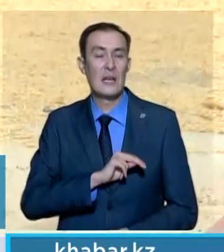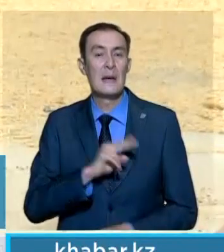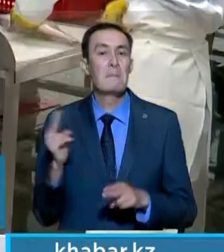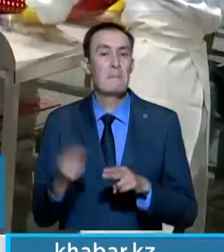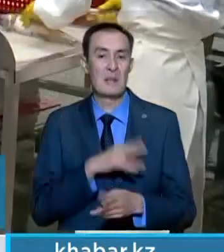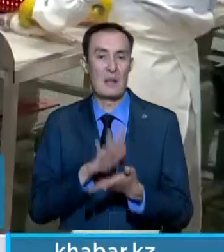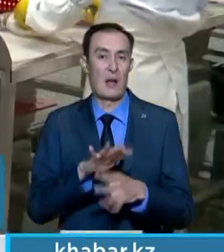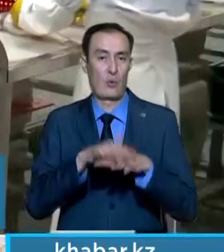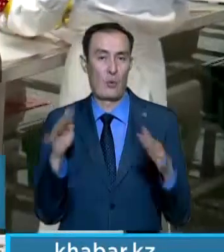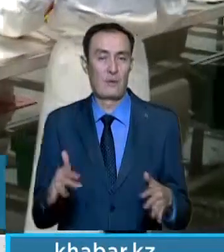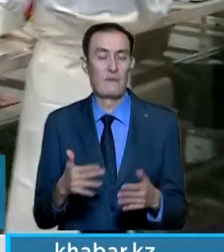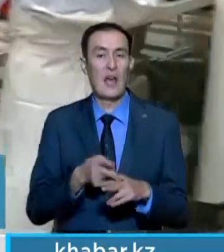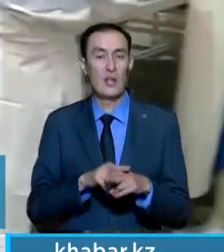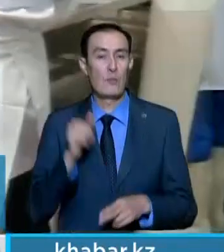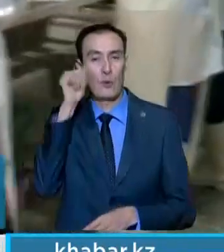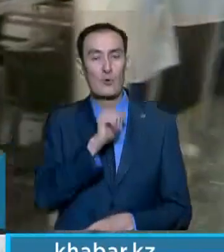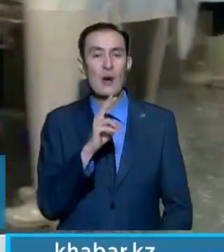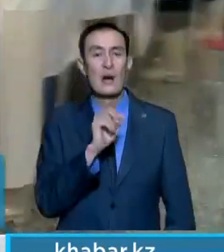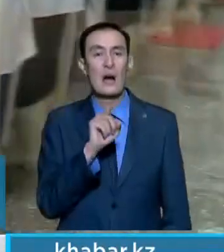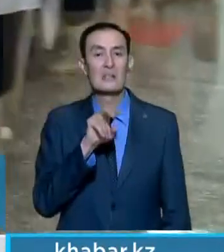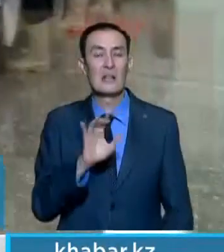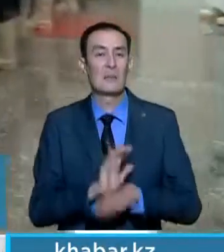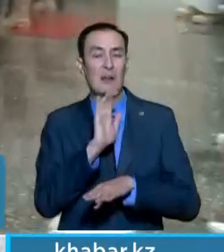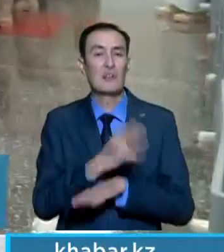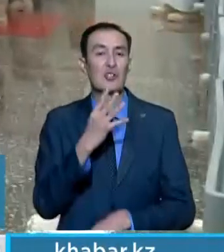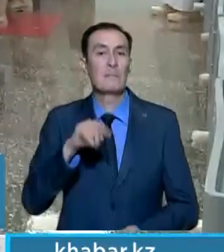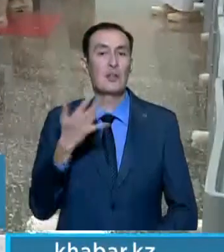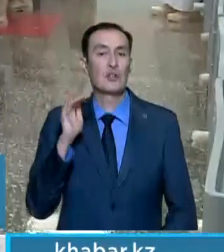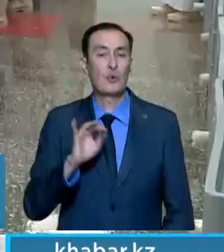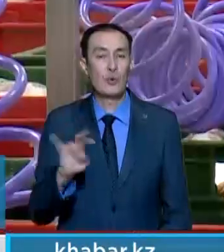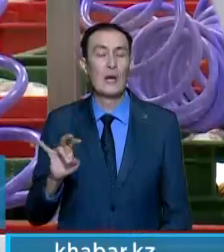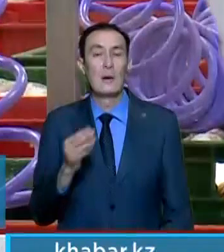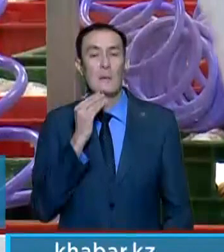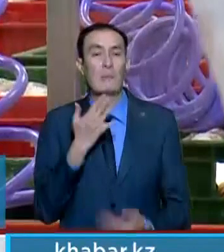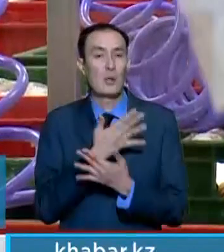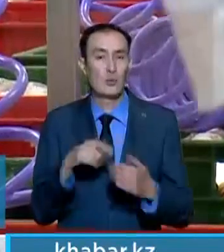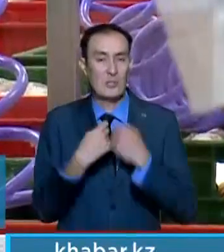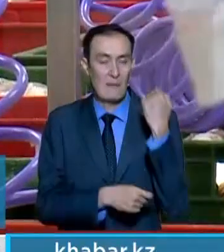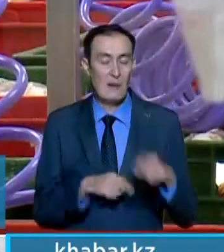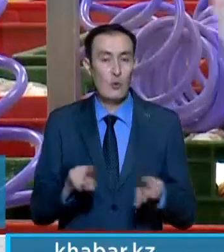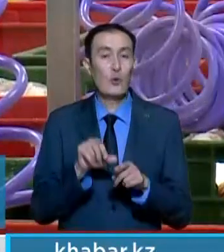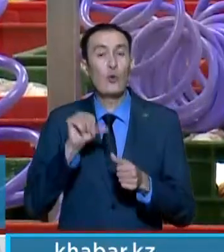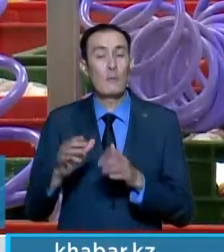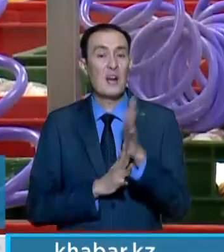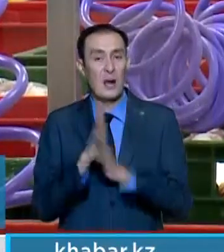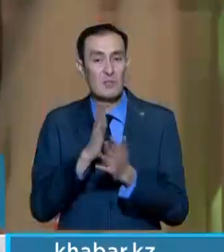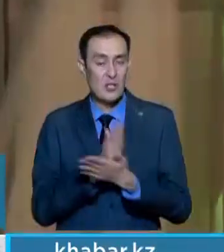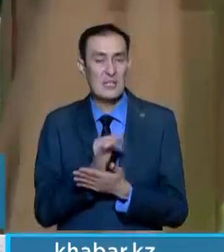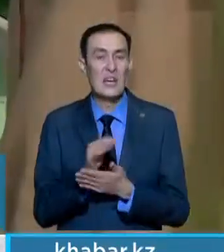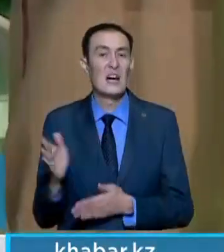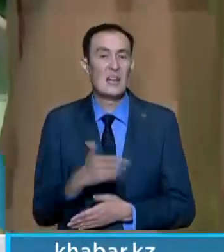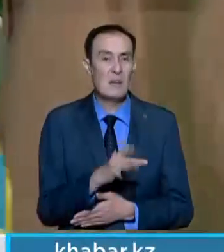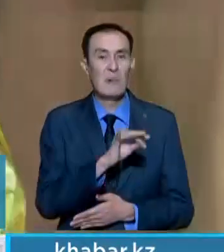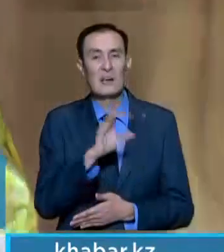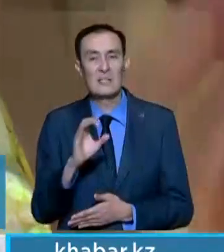отходов. В этом году из Казалинского района экспортировано 4,5 тысячи тонн продукции. Помимо камыша в этом списке есть рыба,